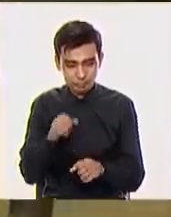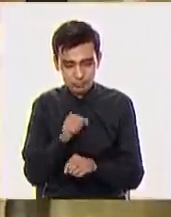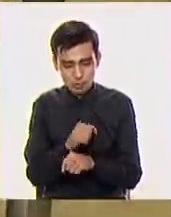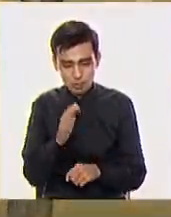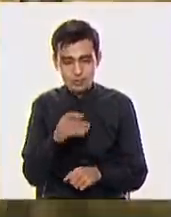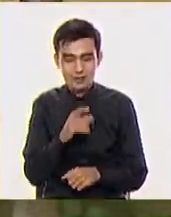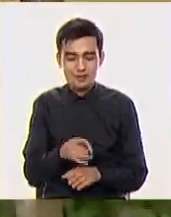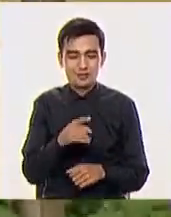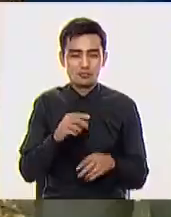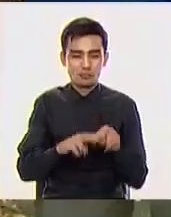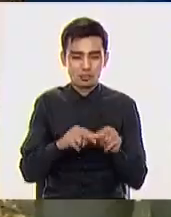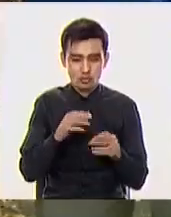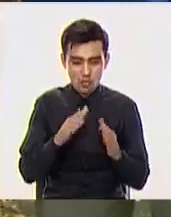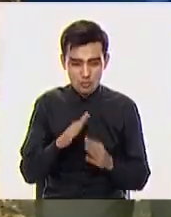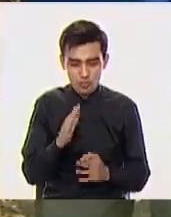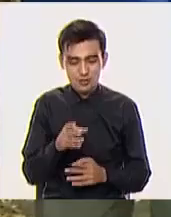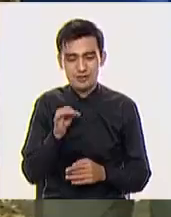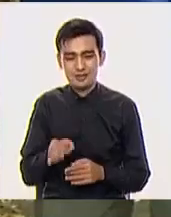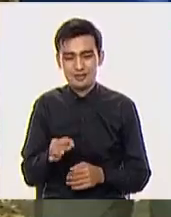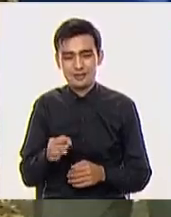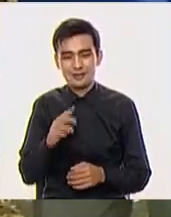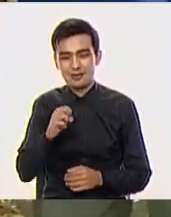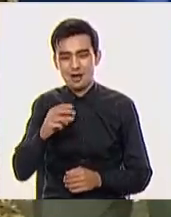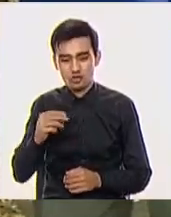саябақ та сияды дейді. Бұл жерде 7 үй